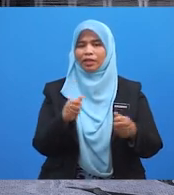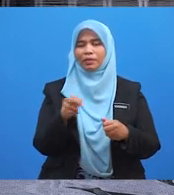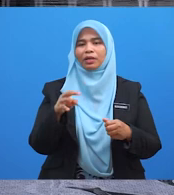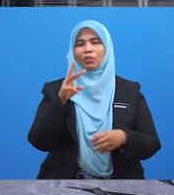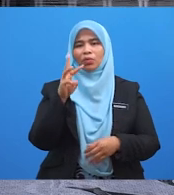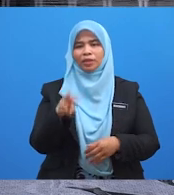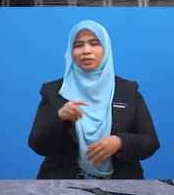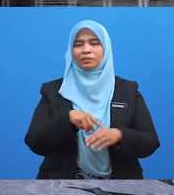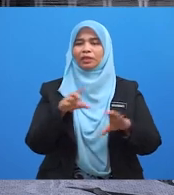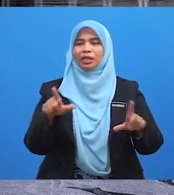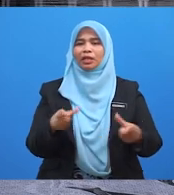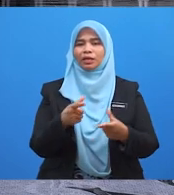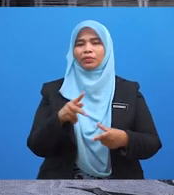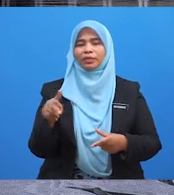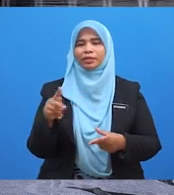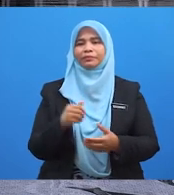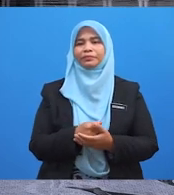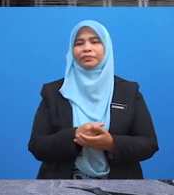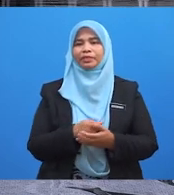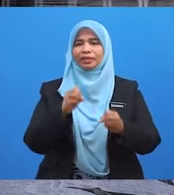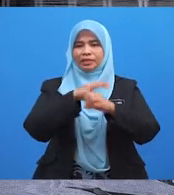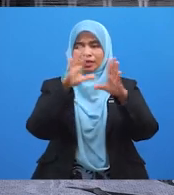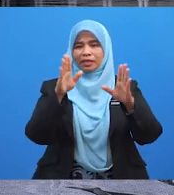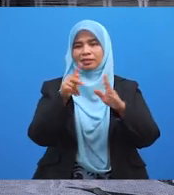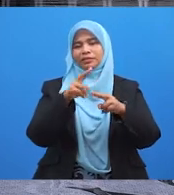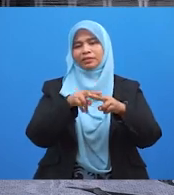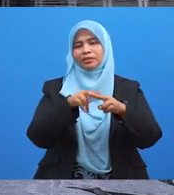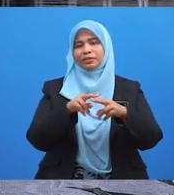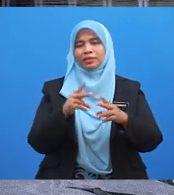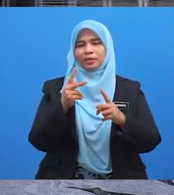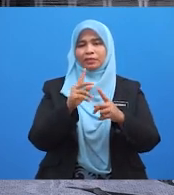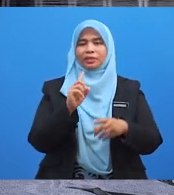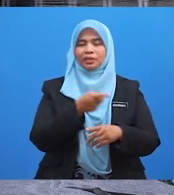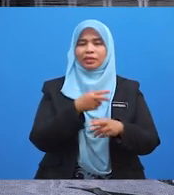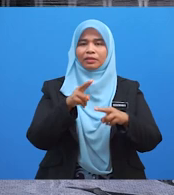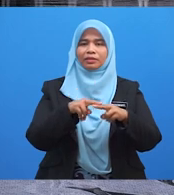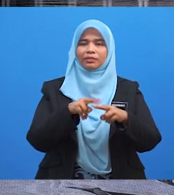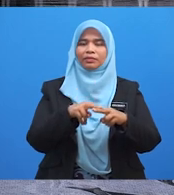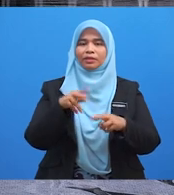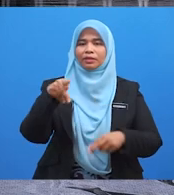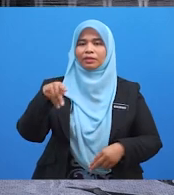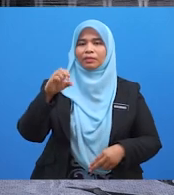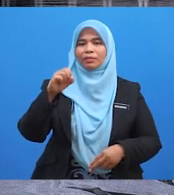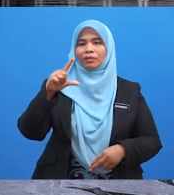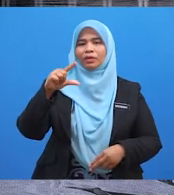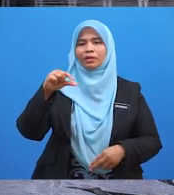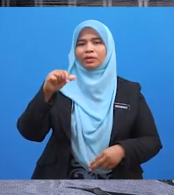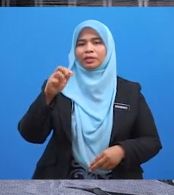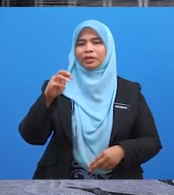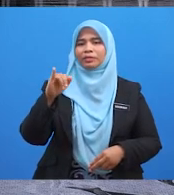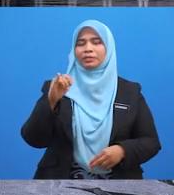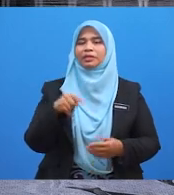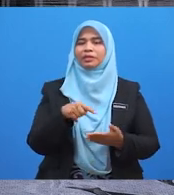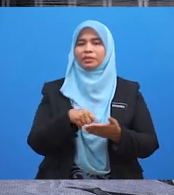Jadi, jelas kepada kita kedudukan poligami dalam Islam dan jangan sesekali